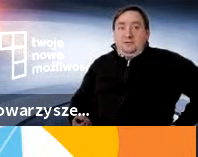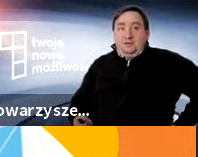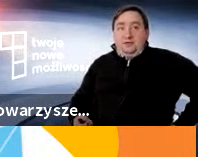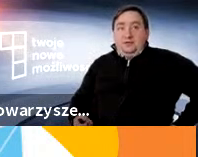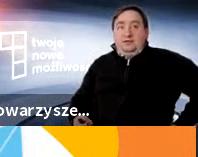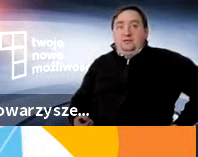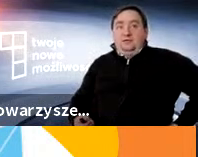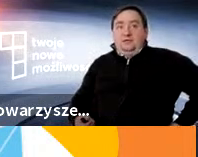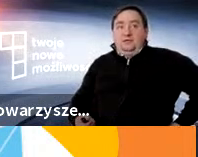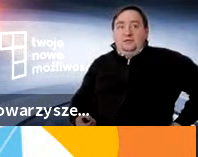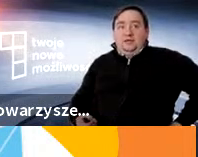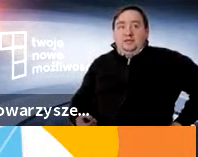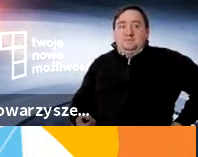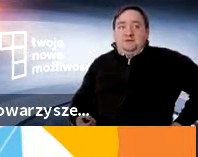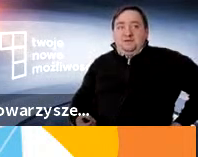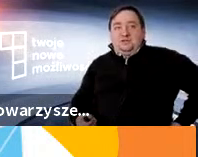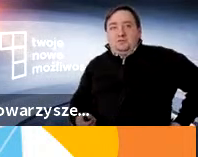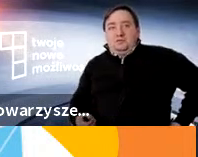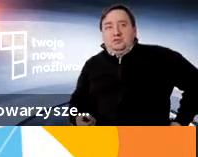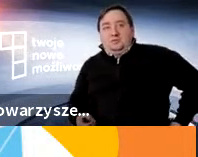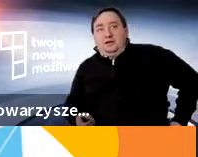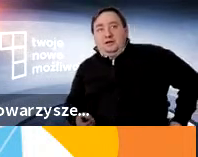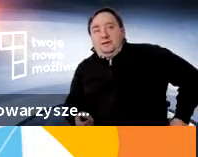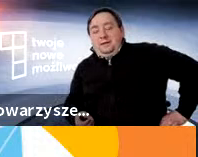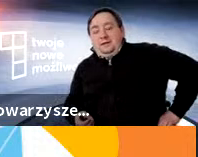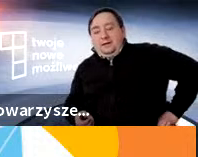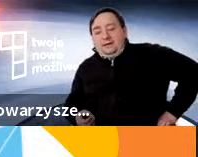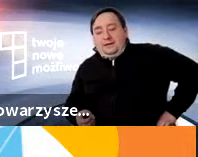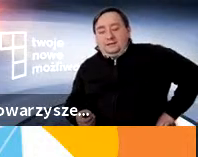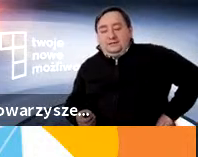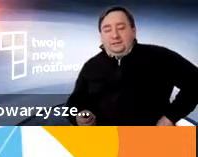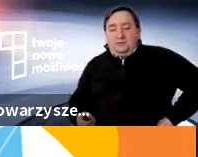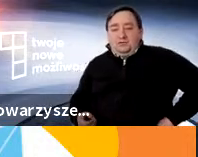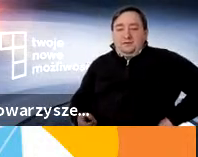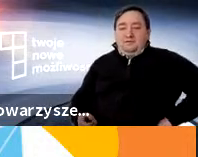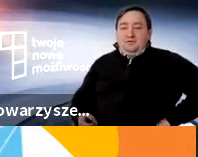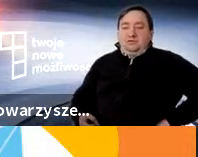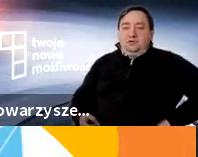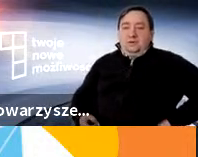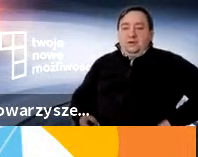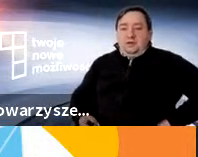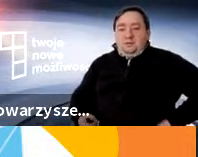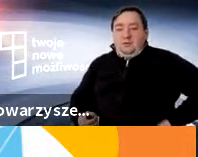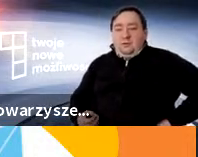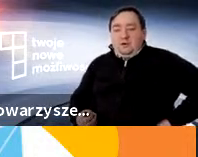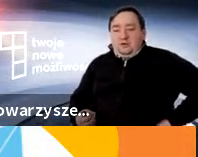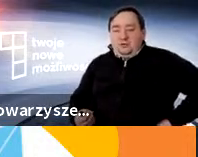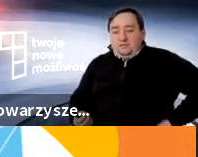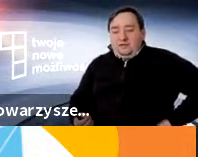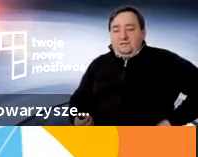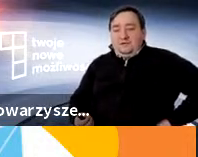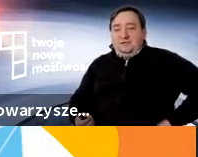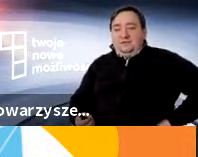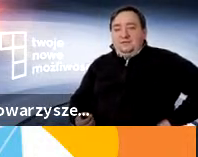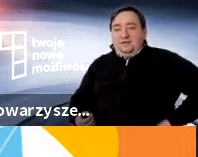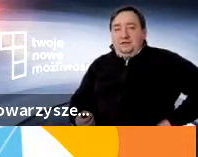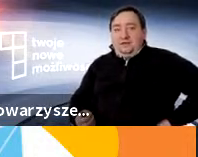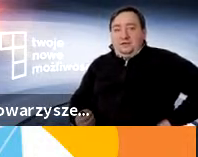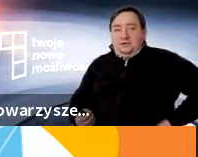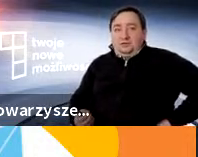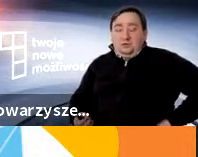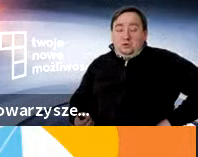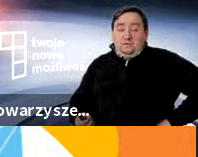potrzeba wypełnienia tej luki i sprawienia, żeby osoba z niepełnosprawnością mogła równie